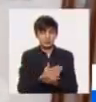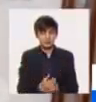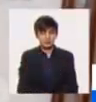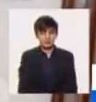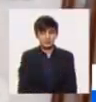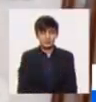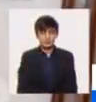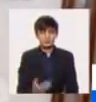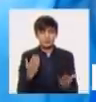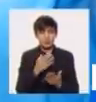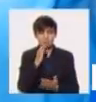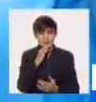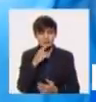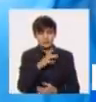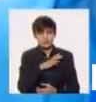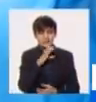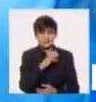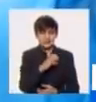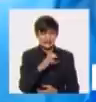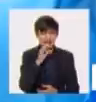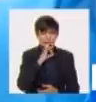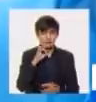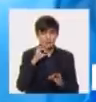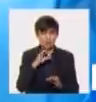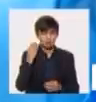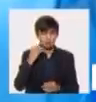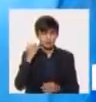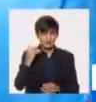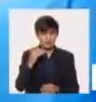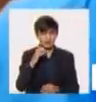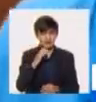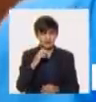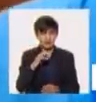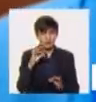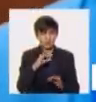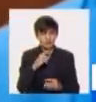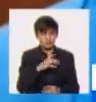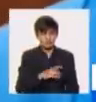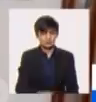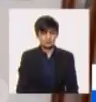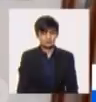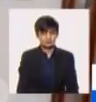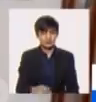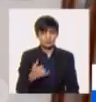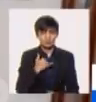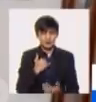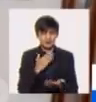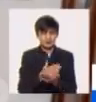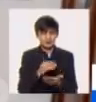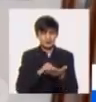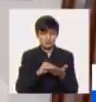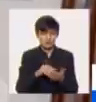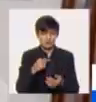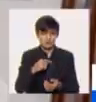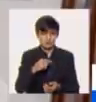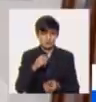Кешіріңіз, қандай дәрумен дедіңіз? С дәрумені туралы айтты түрік дәрігерлер жаңа сюжетте. Біздің емдеу хаттамасында ол дәрумен бар